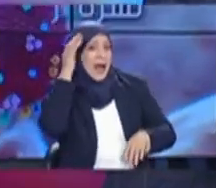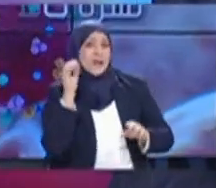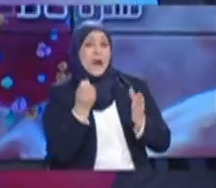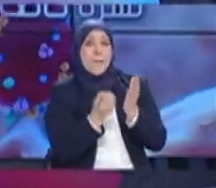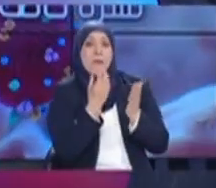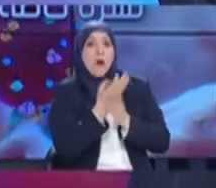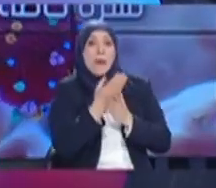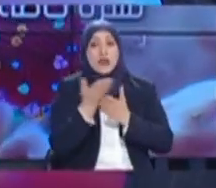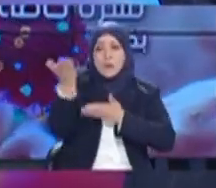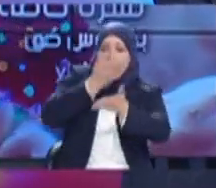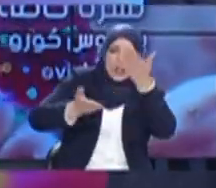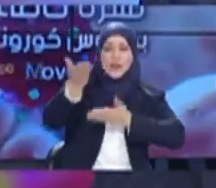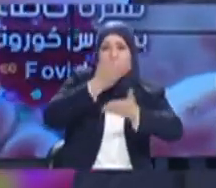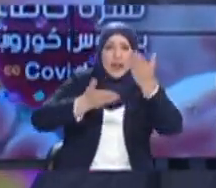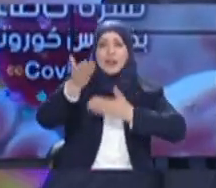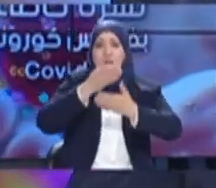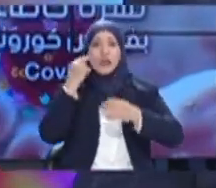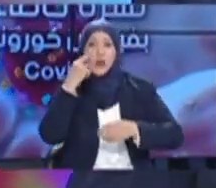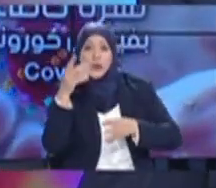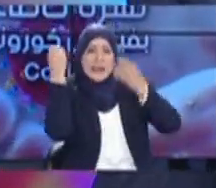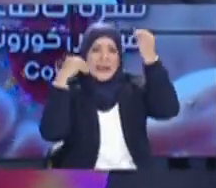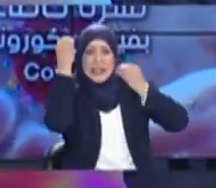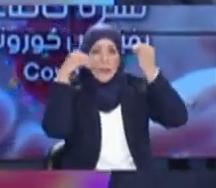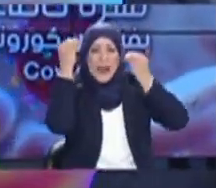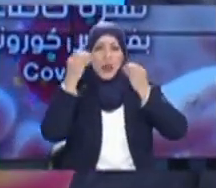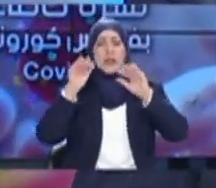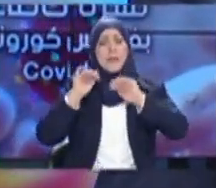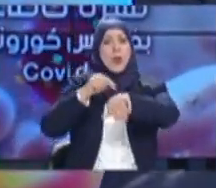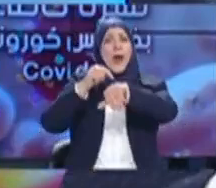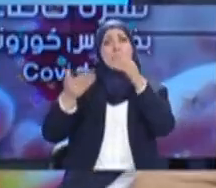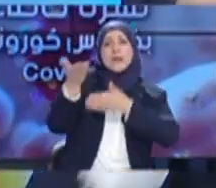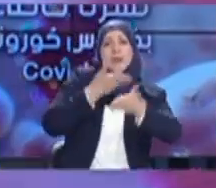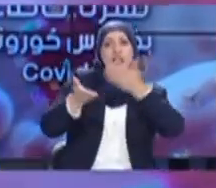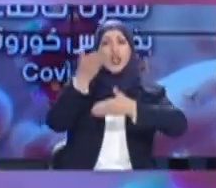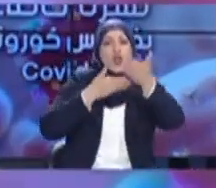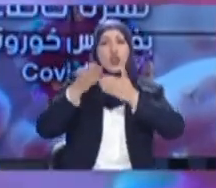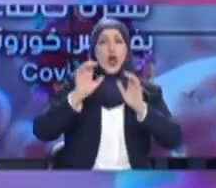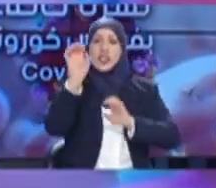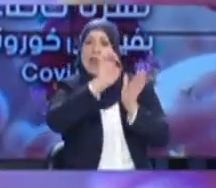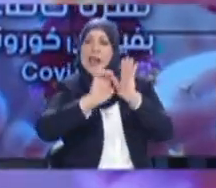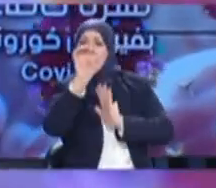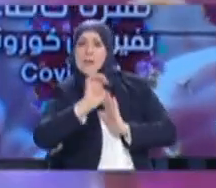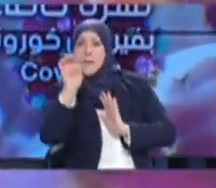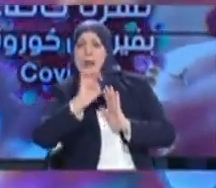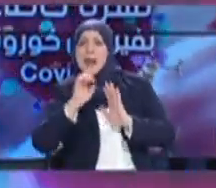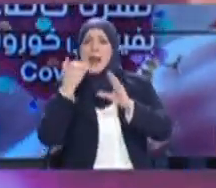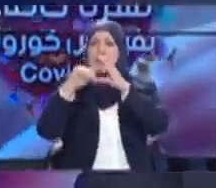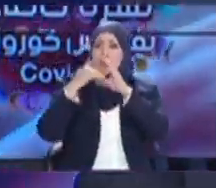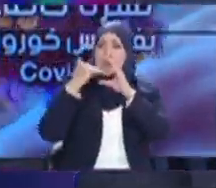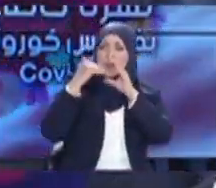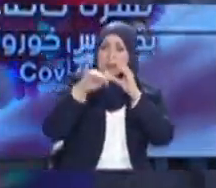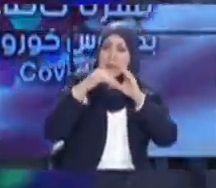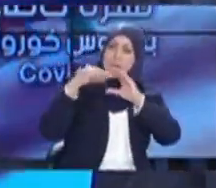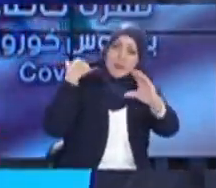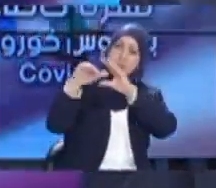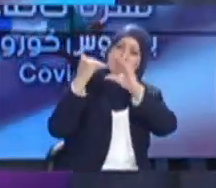درا شنو، اللي شاف تجربه في بقعه بالحين بالوقت يبعث للناس كل تتاكدوا كذلك من انفورماسيون، قريت هذه شفت هذه ايش عملنا في هذه